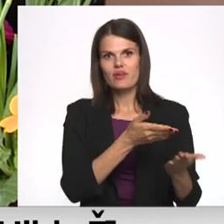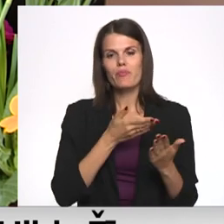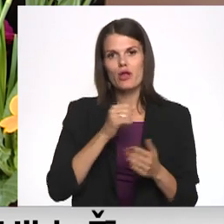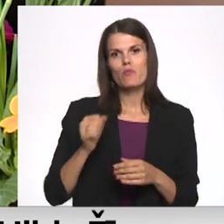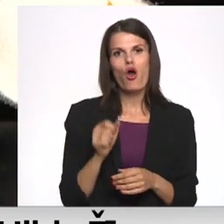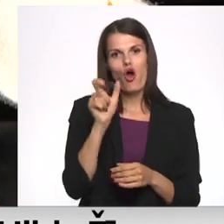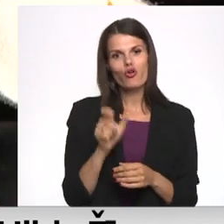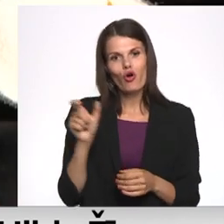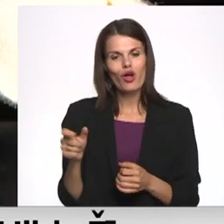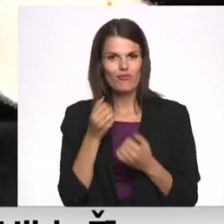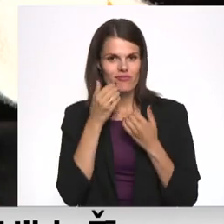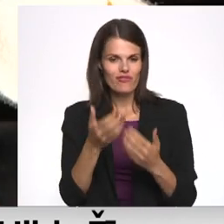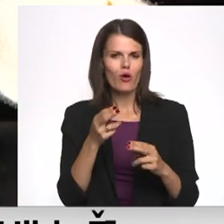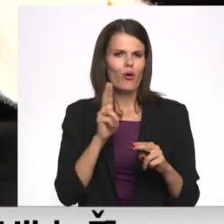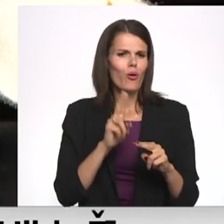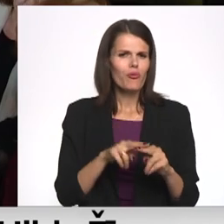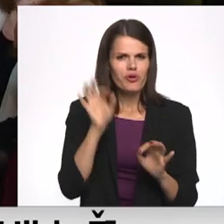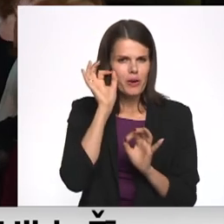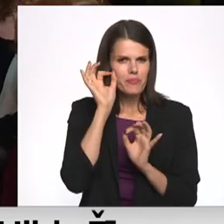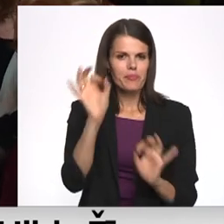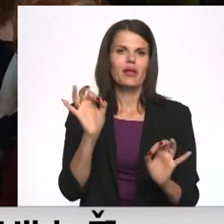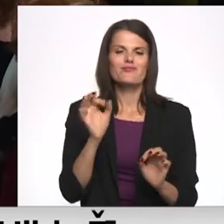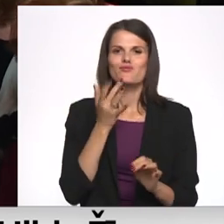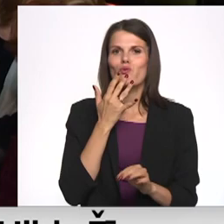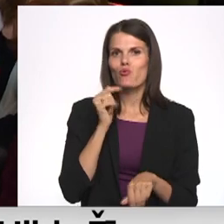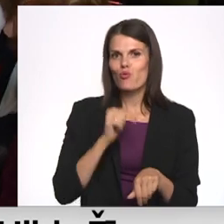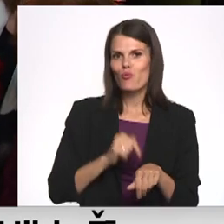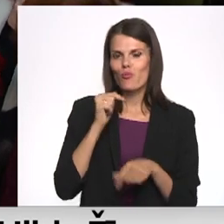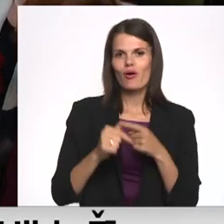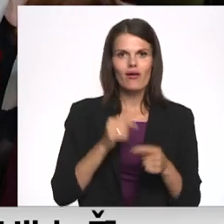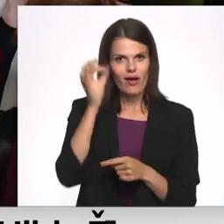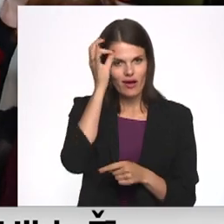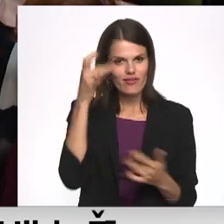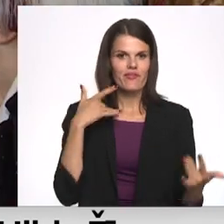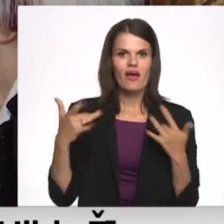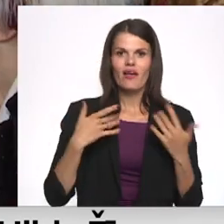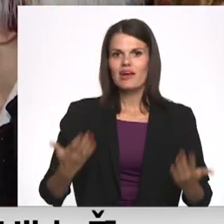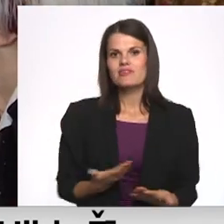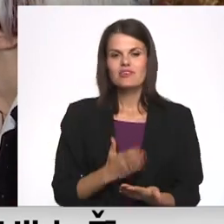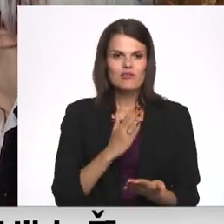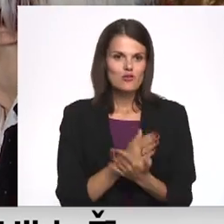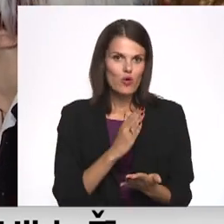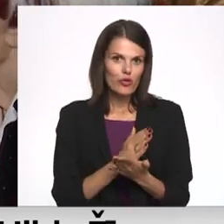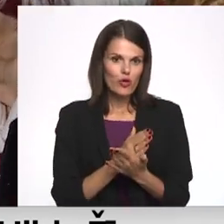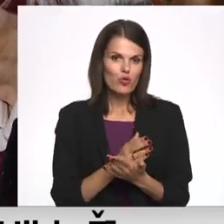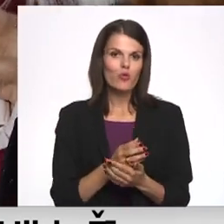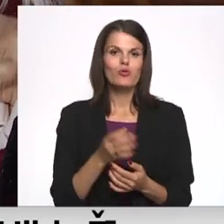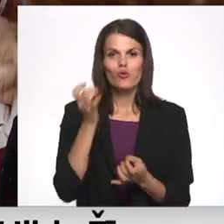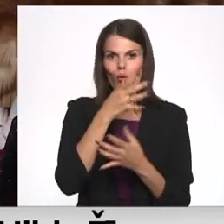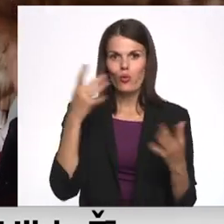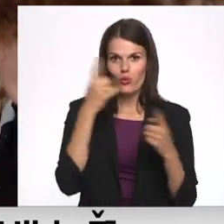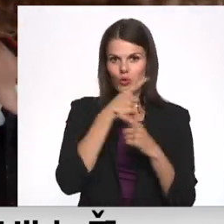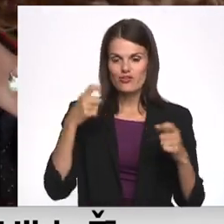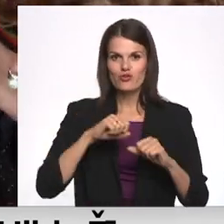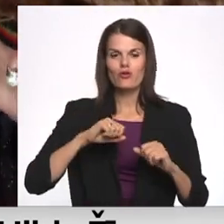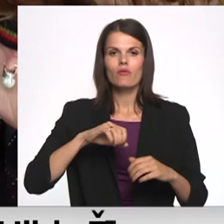apbrīnotāju sveicienus un ar apskaužamu precizitāti un humoru atcerējās teātra dzīves notikumus un personības. Kultūras